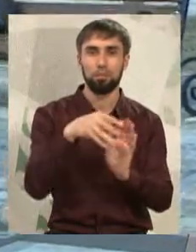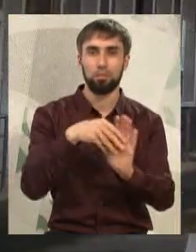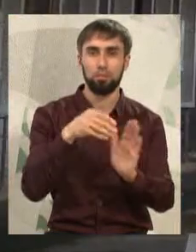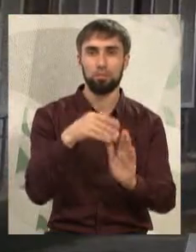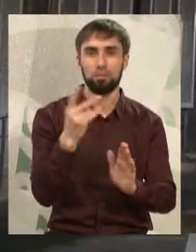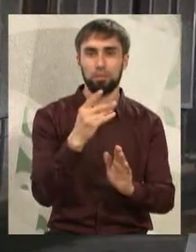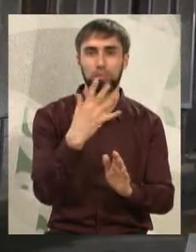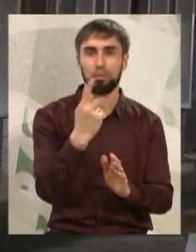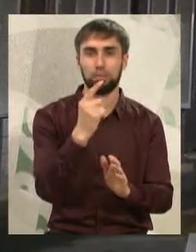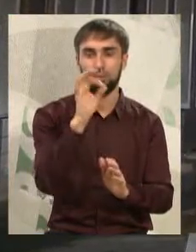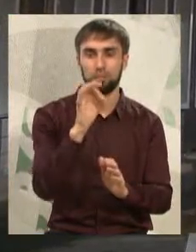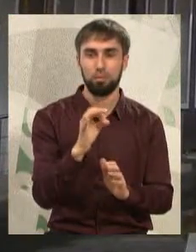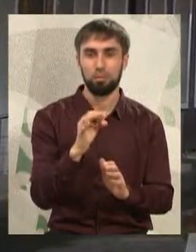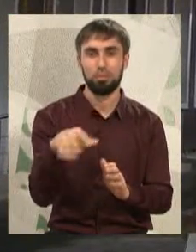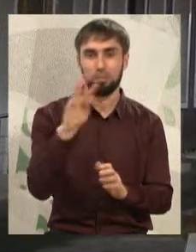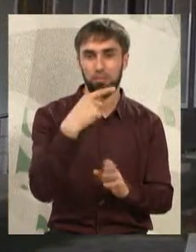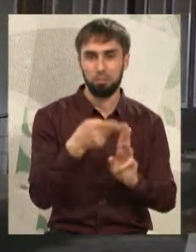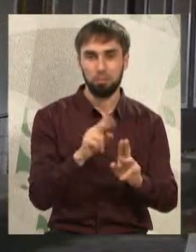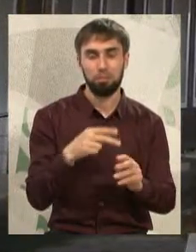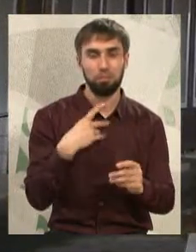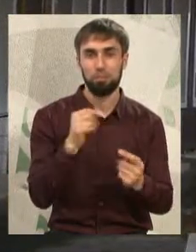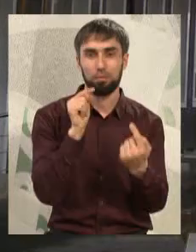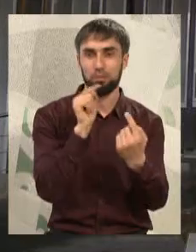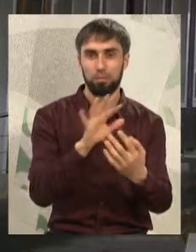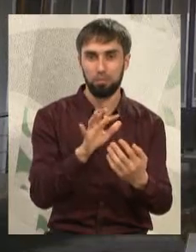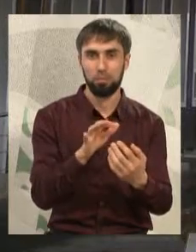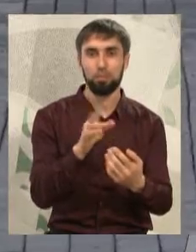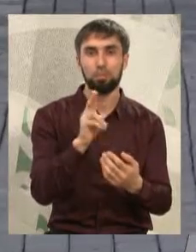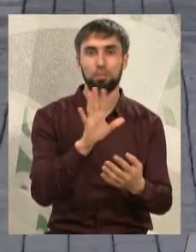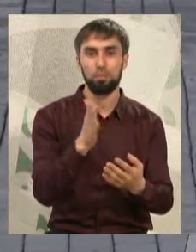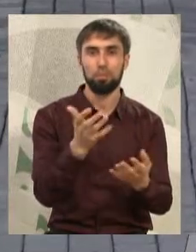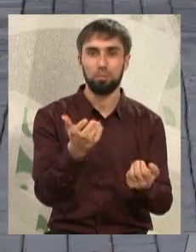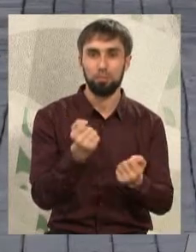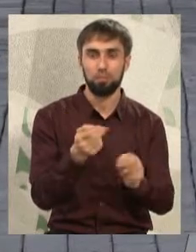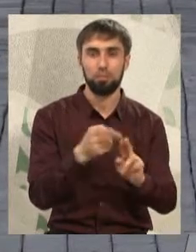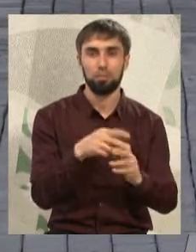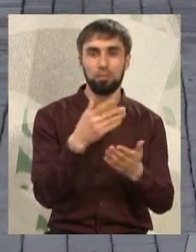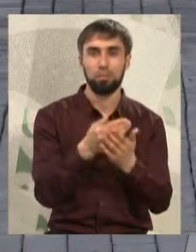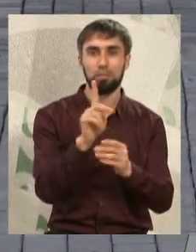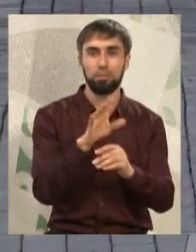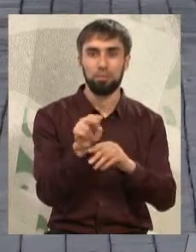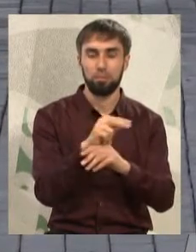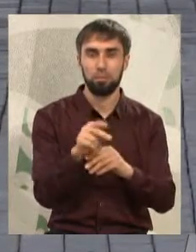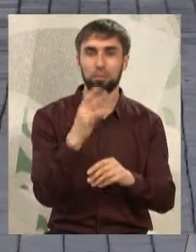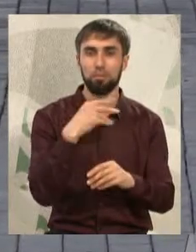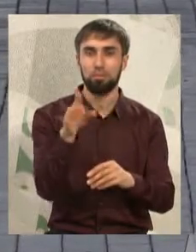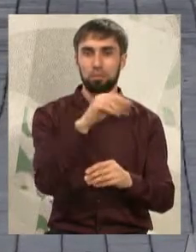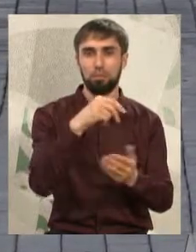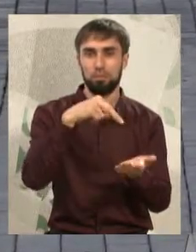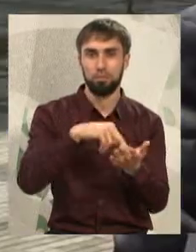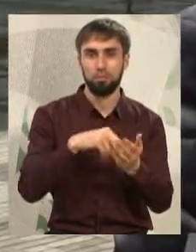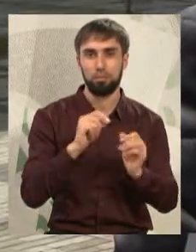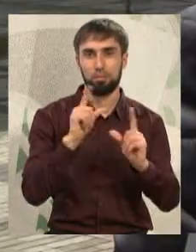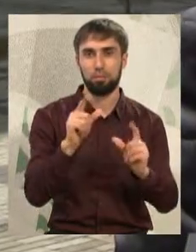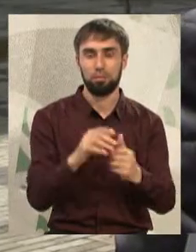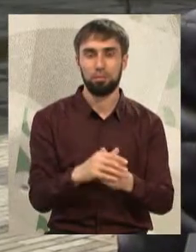как выяснилось, собственники жилья не против компаний, которые берут на себя обслуживание домов. Не устраивают их цены на услуги, которые равнозначны